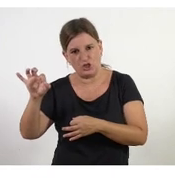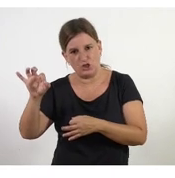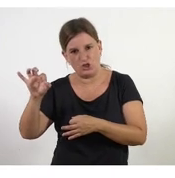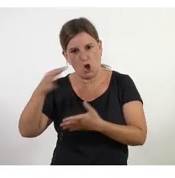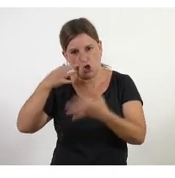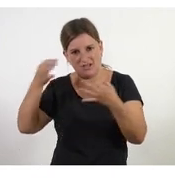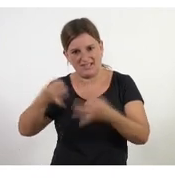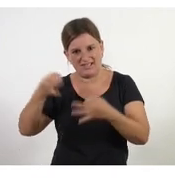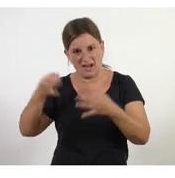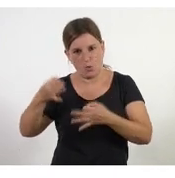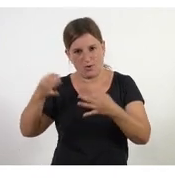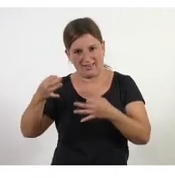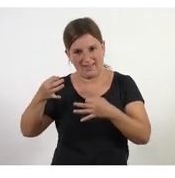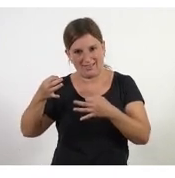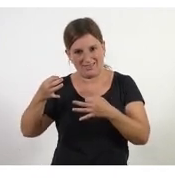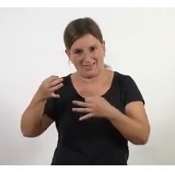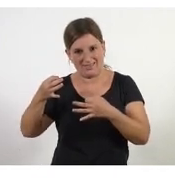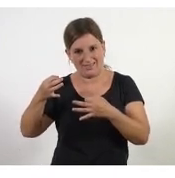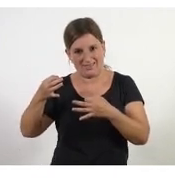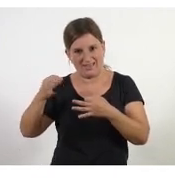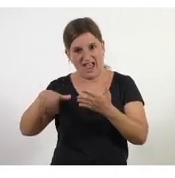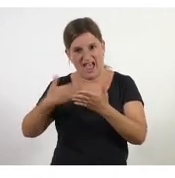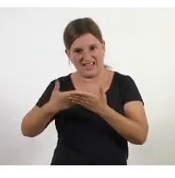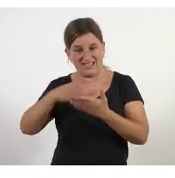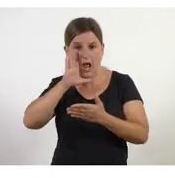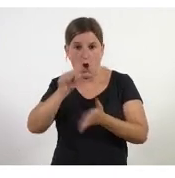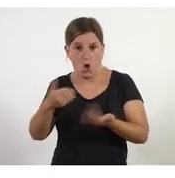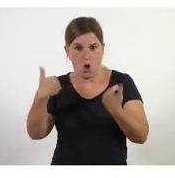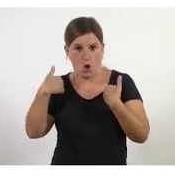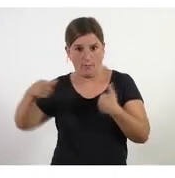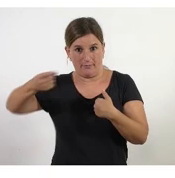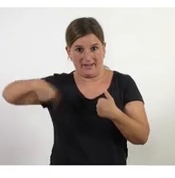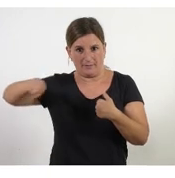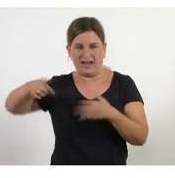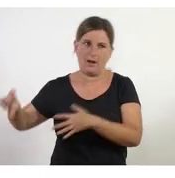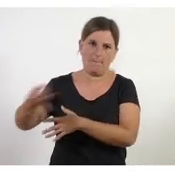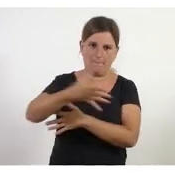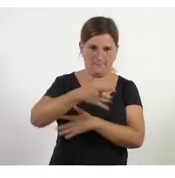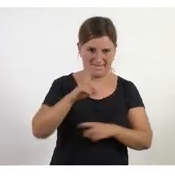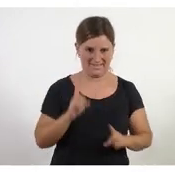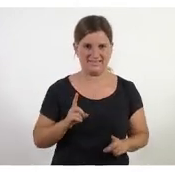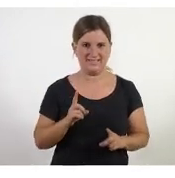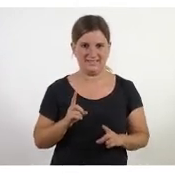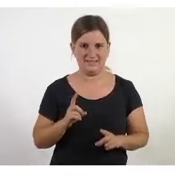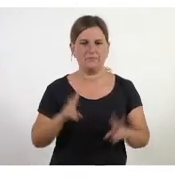de seguretat i a nivell inclús governamental. A nivell de seguretat